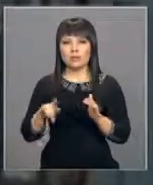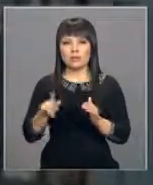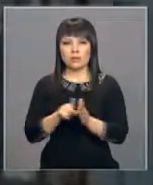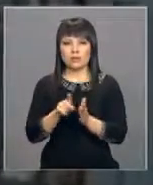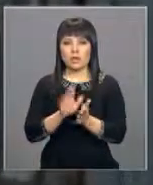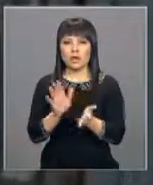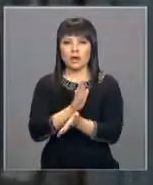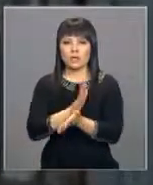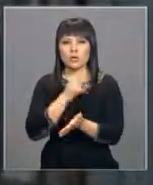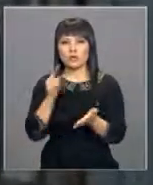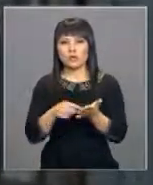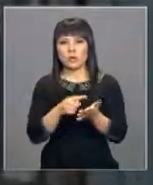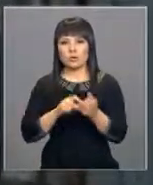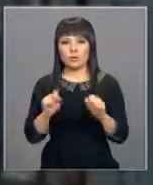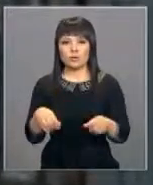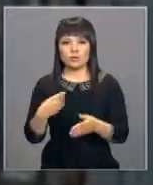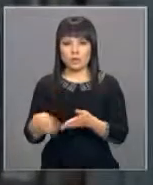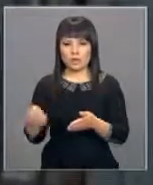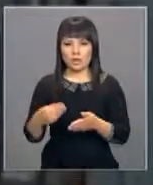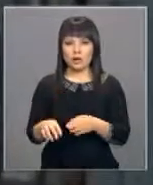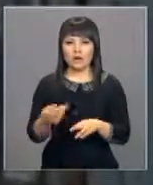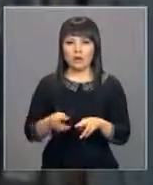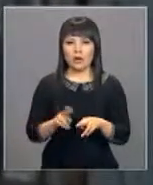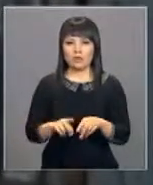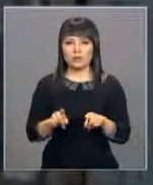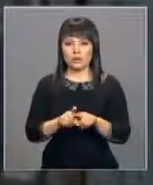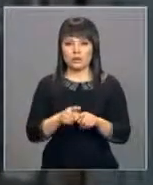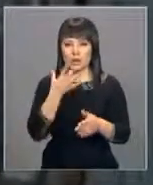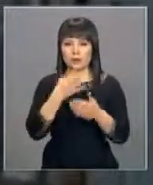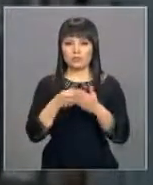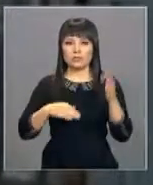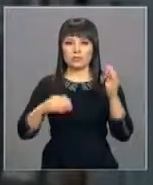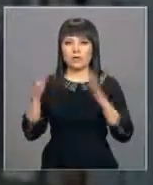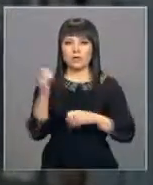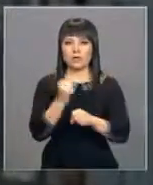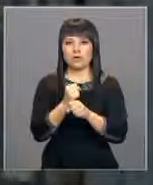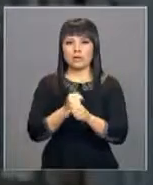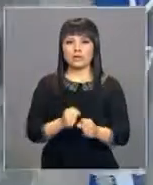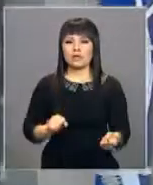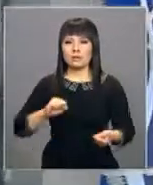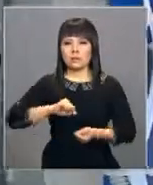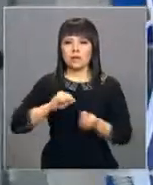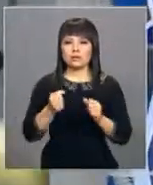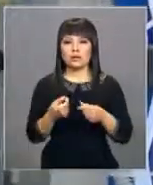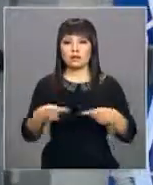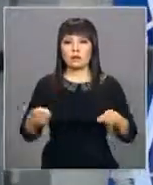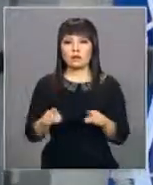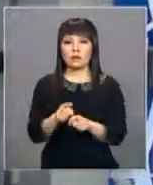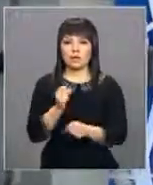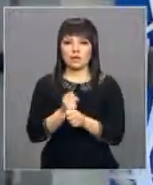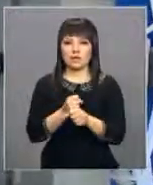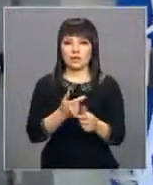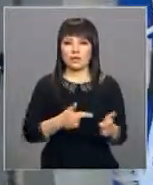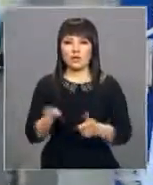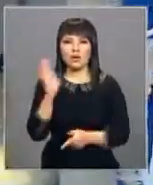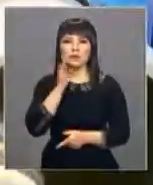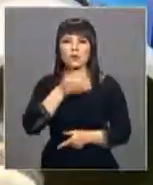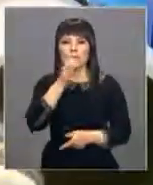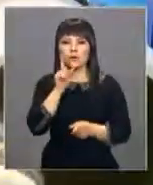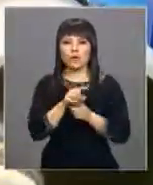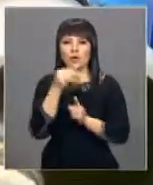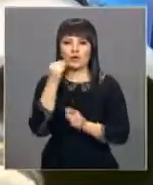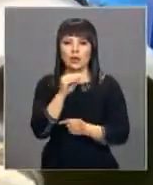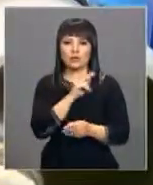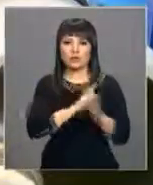оның сапасы өзгеше болып келеді. Кейін оны өз күшімізбен құрастырған диірменде қайта өндіреміз. Сапалы ауызсу өндіретін зауыттың да